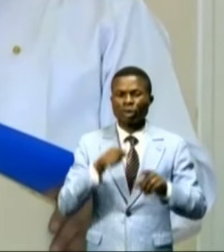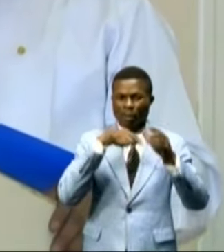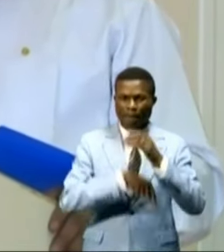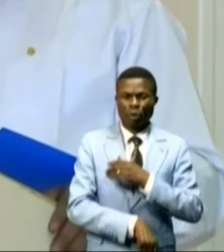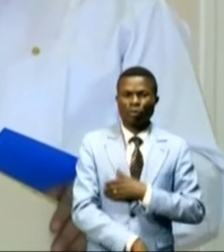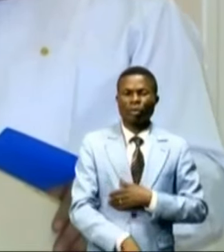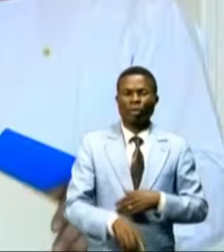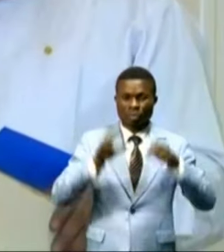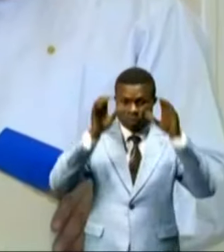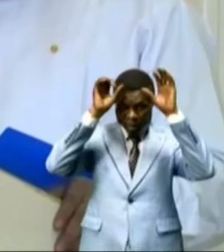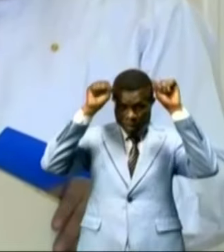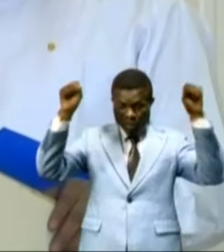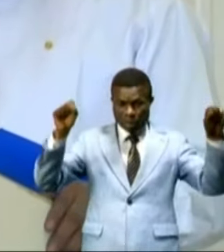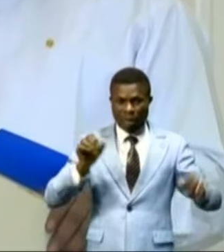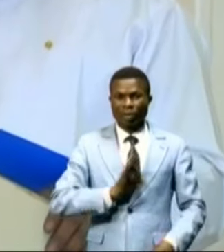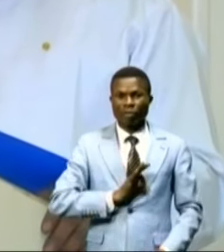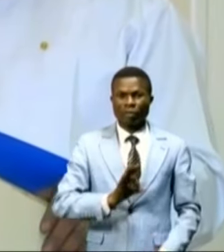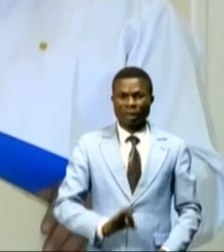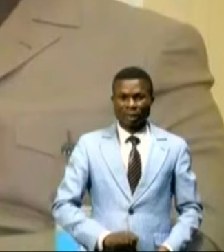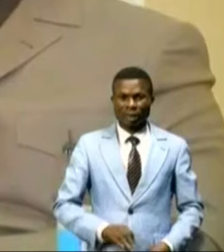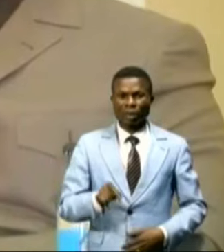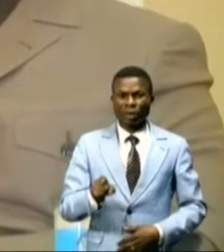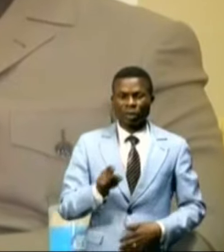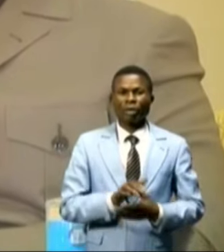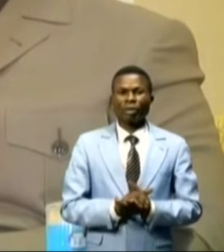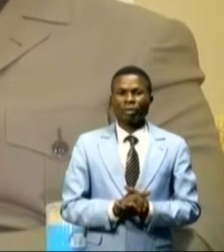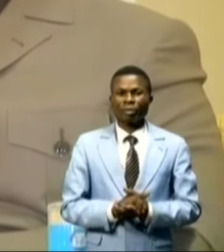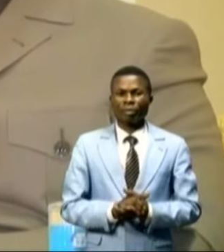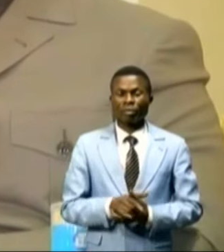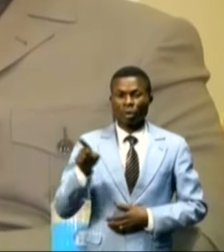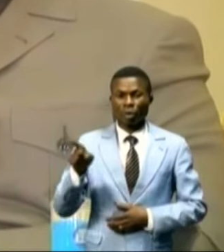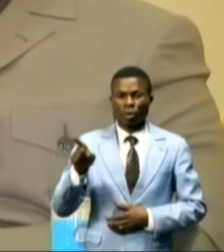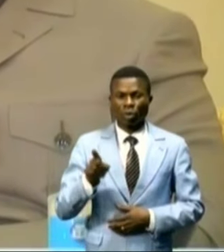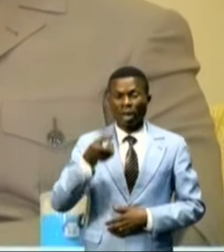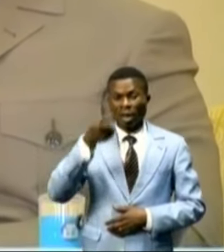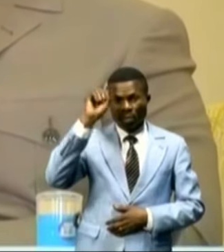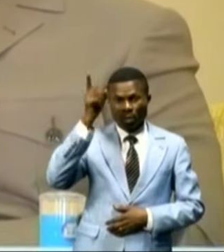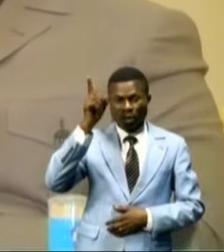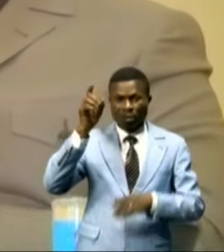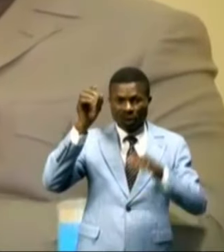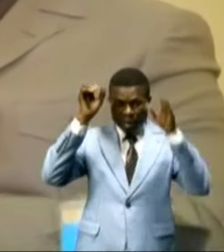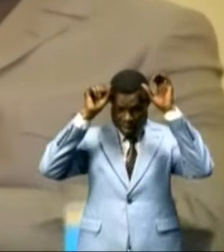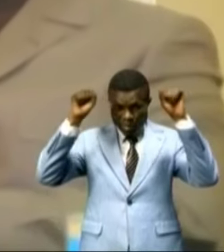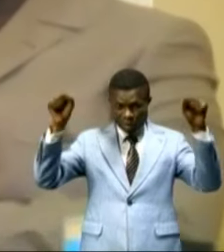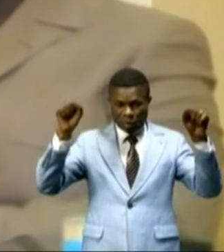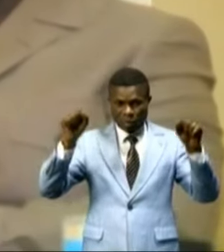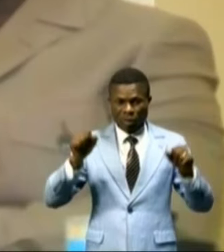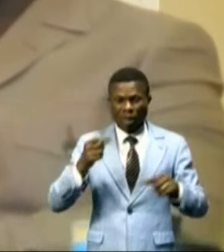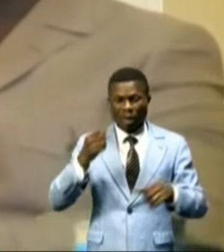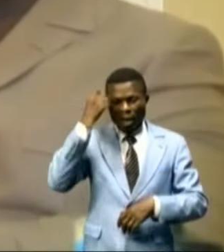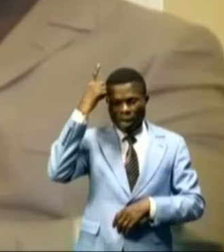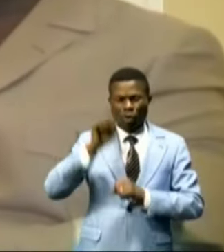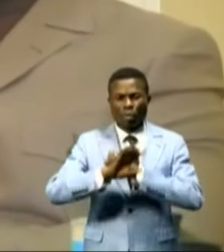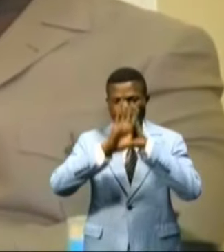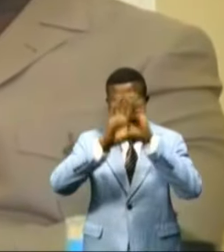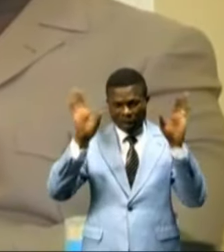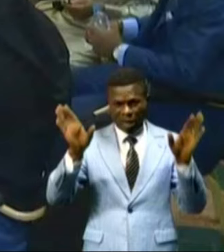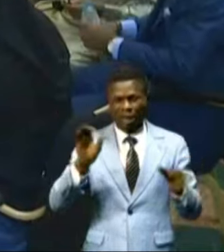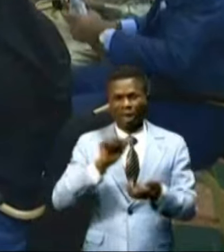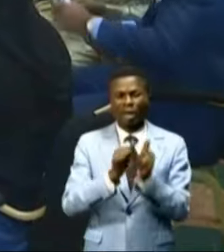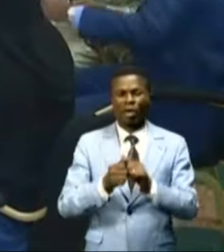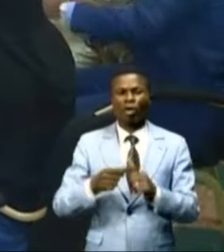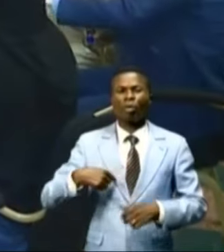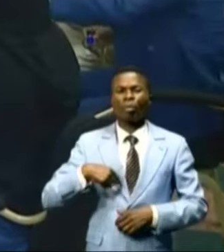Le président Félix Tshisekedi a été l'un de ceux qui ont eu une compréhension lucide de